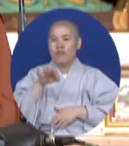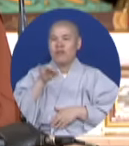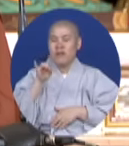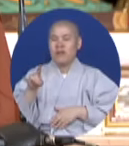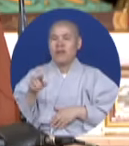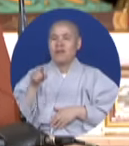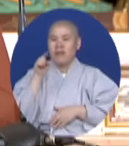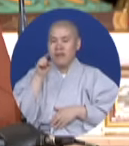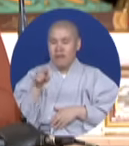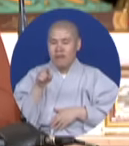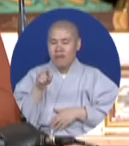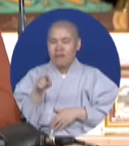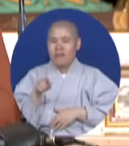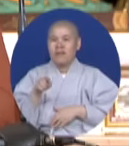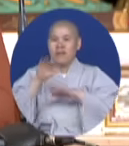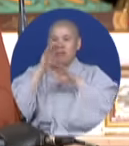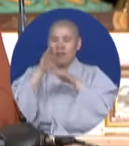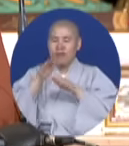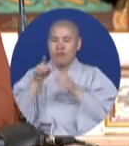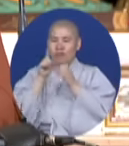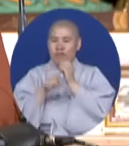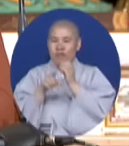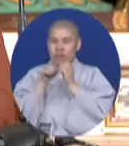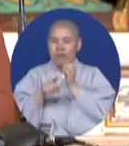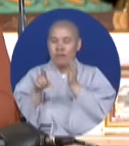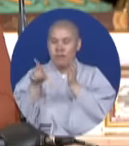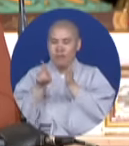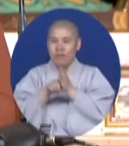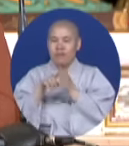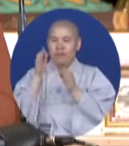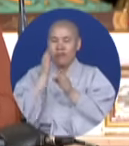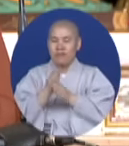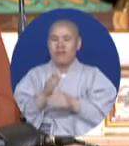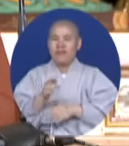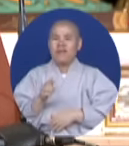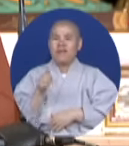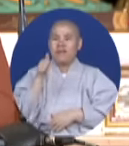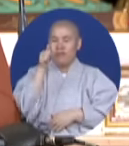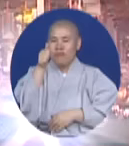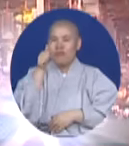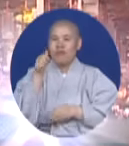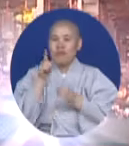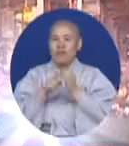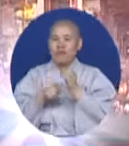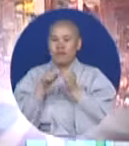이것이 아주 불교 중에 최상의 불교입니다.